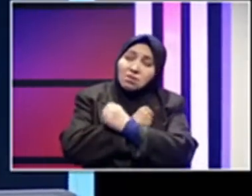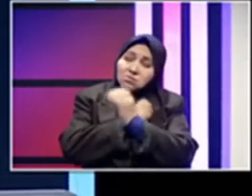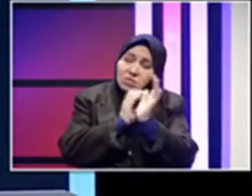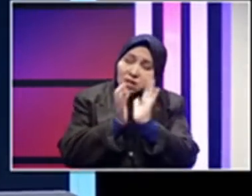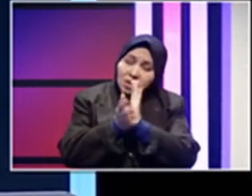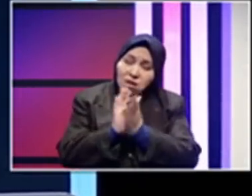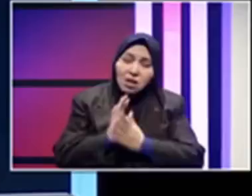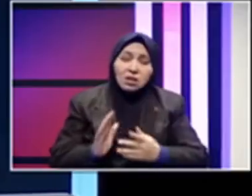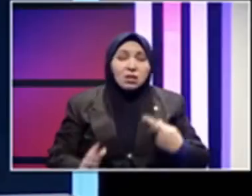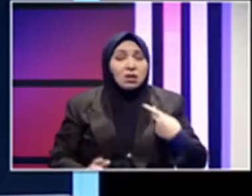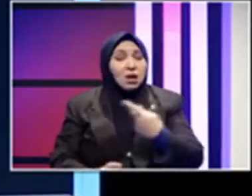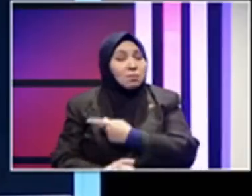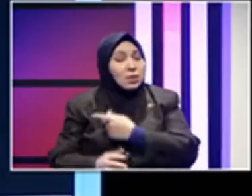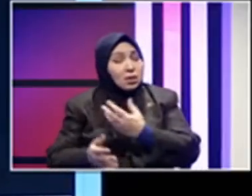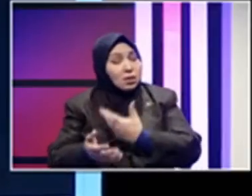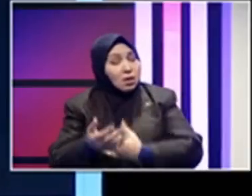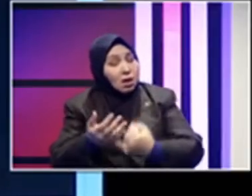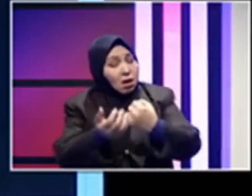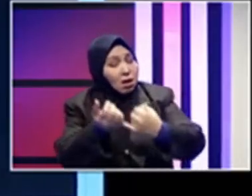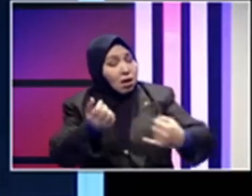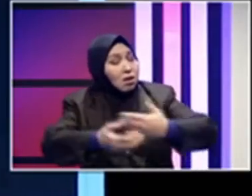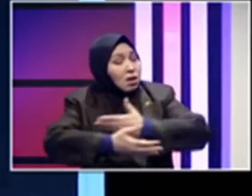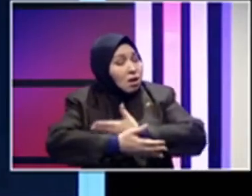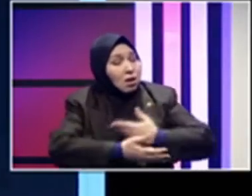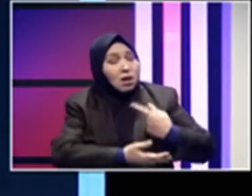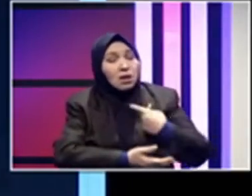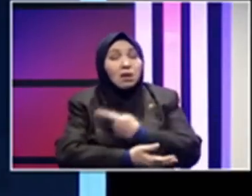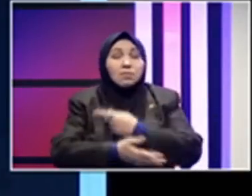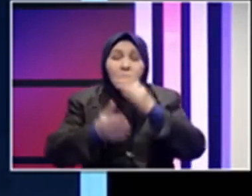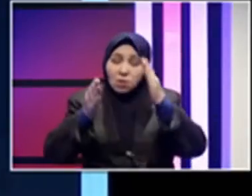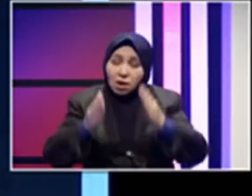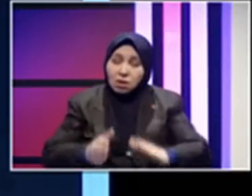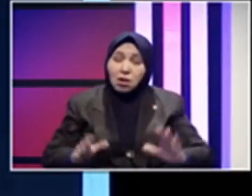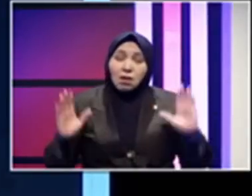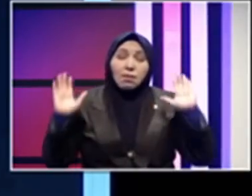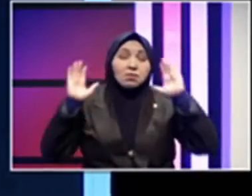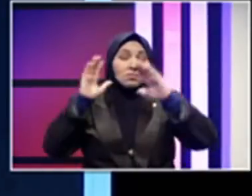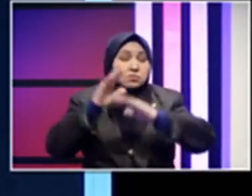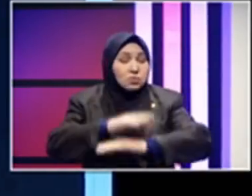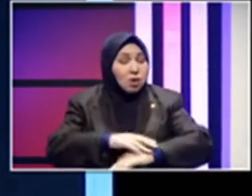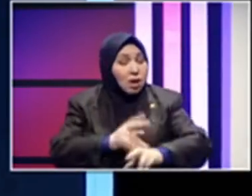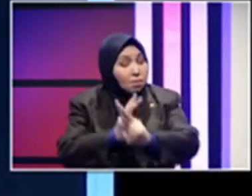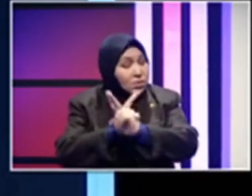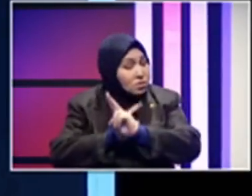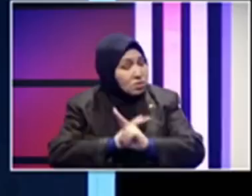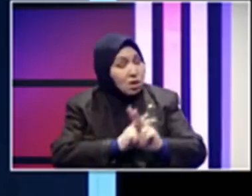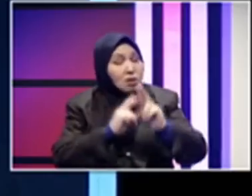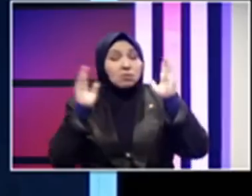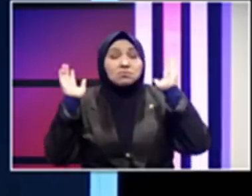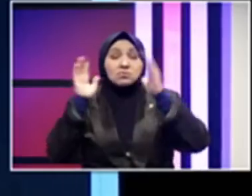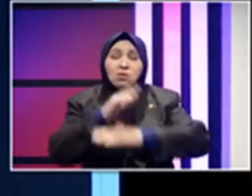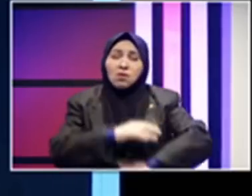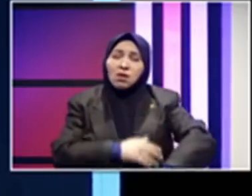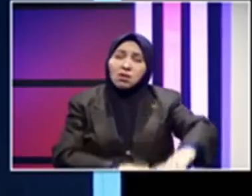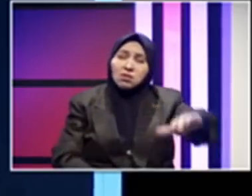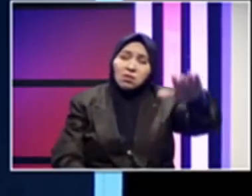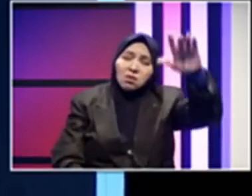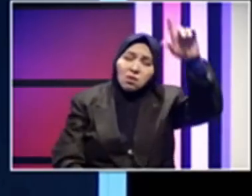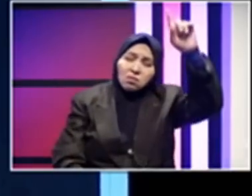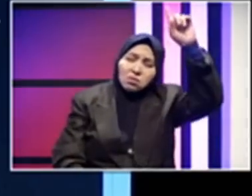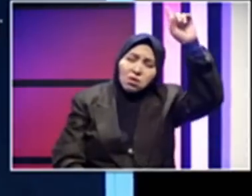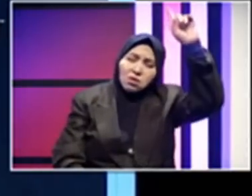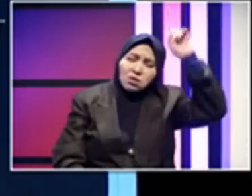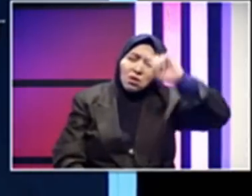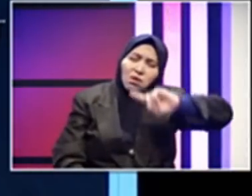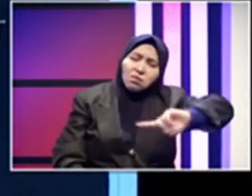jadikan kami dan zuriat keturunan kami orang-orang yang mendirikan salat, menjaga salat, ya Allah. Ya